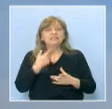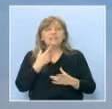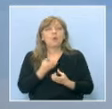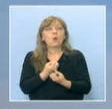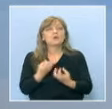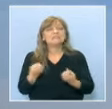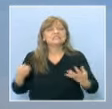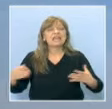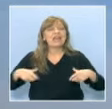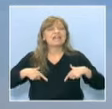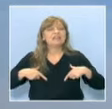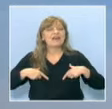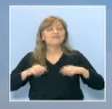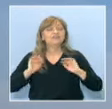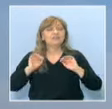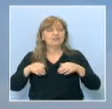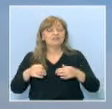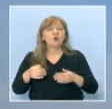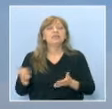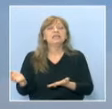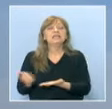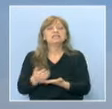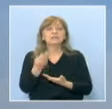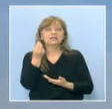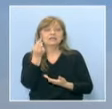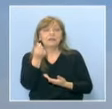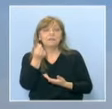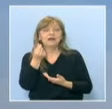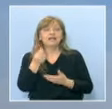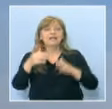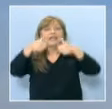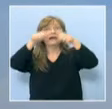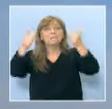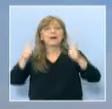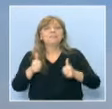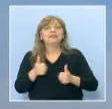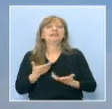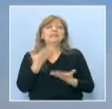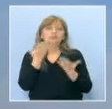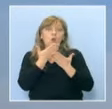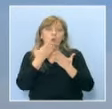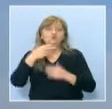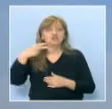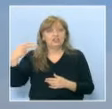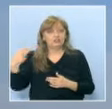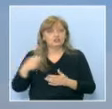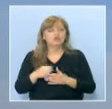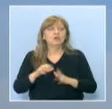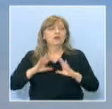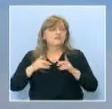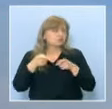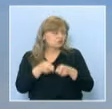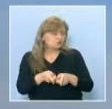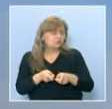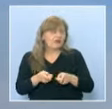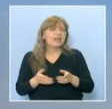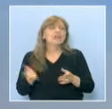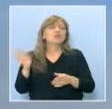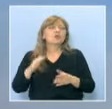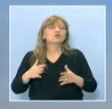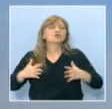събиране на средства за барлев на патрона. С това влиза в новините училището. Всичко това е и още много дейности, нямаше